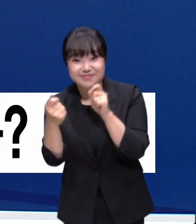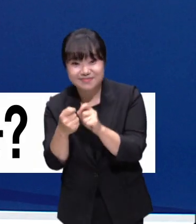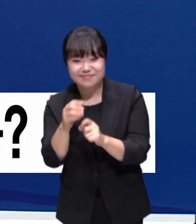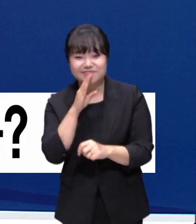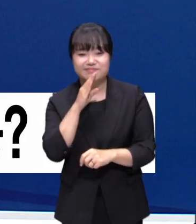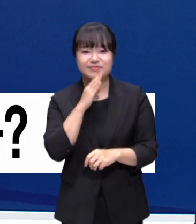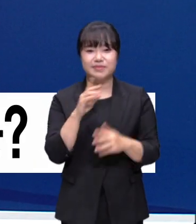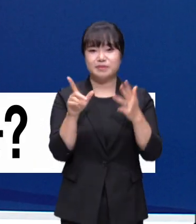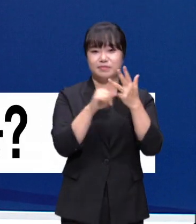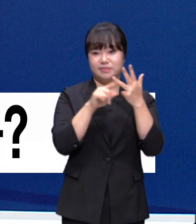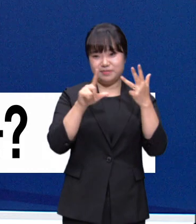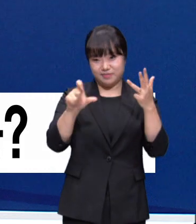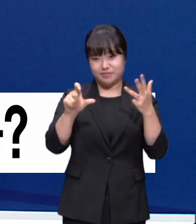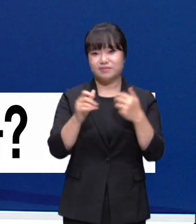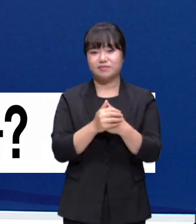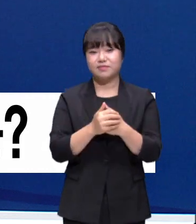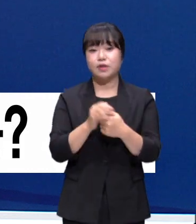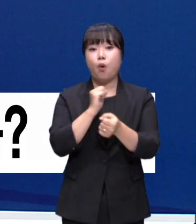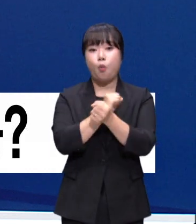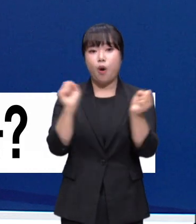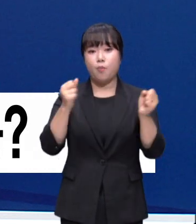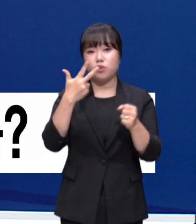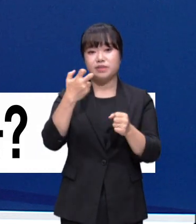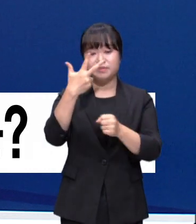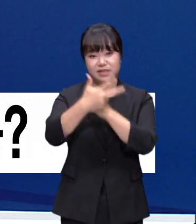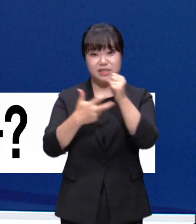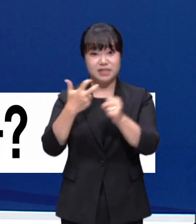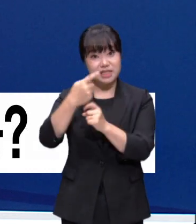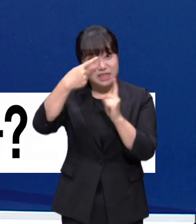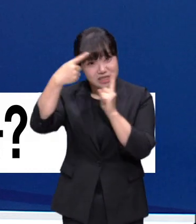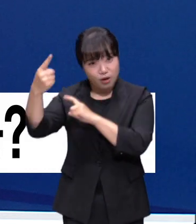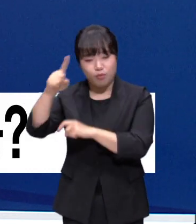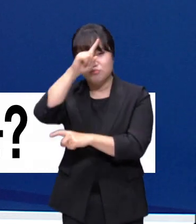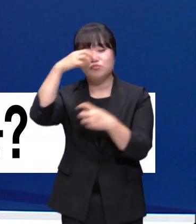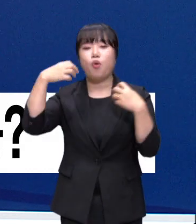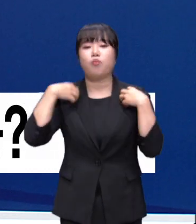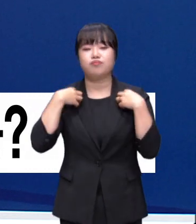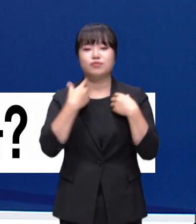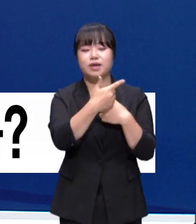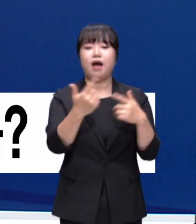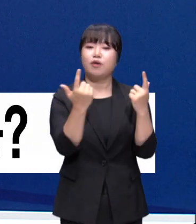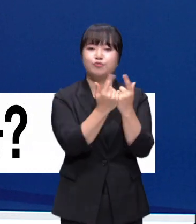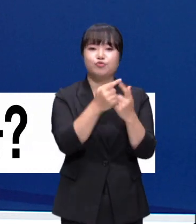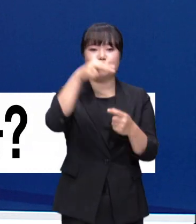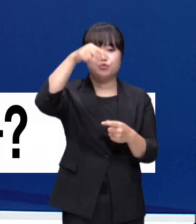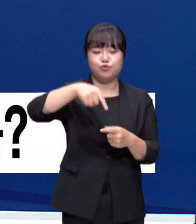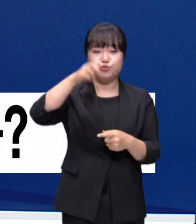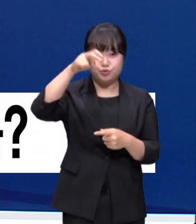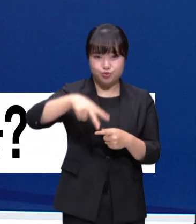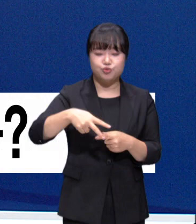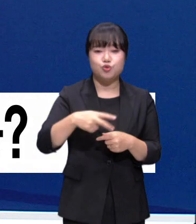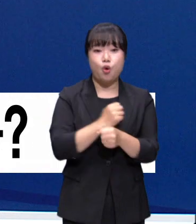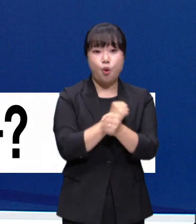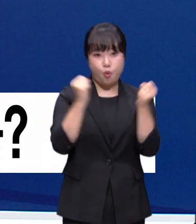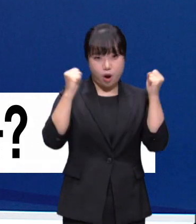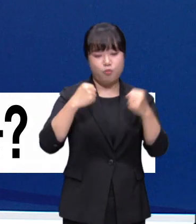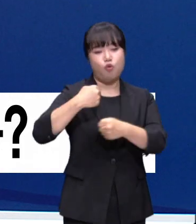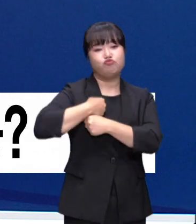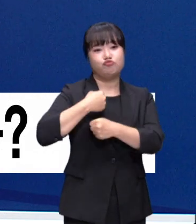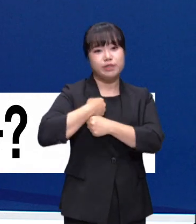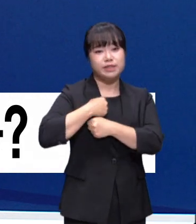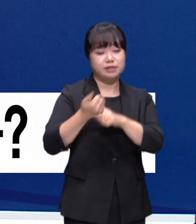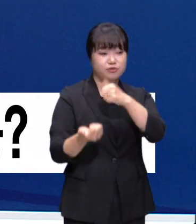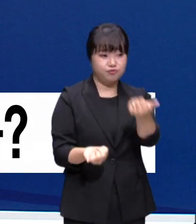지난 15일이었죠. 8.15 광복 77주년을 맞아 정부가 강북구 수유리 광복군묘를 국립묘지로